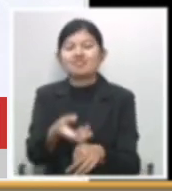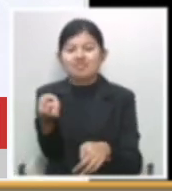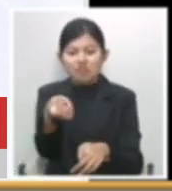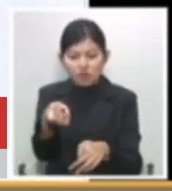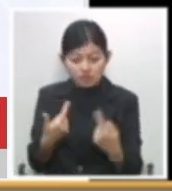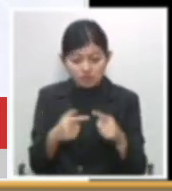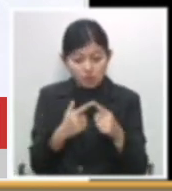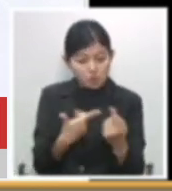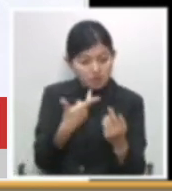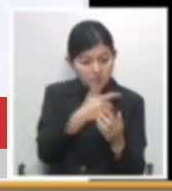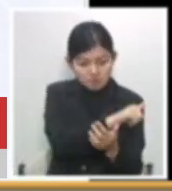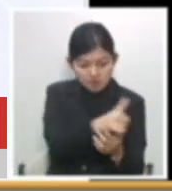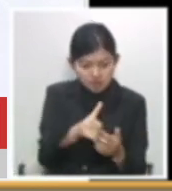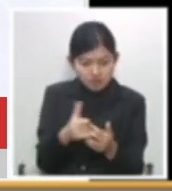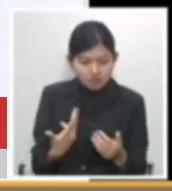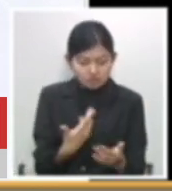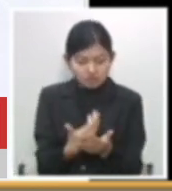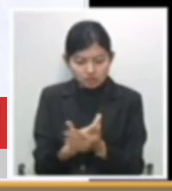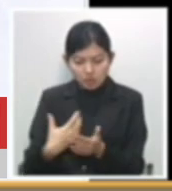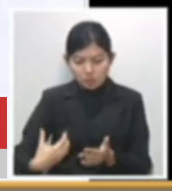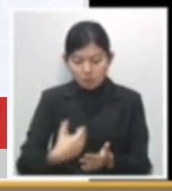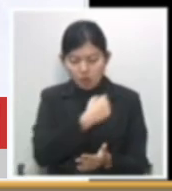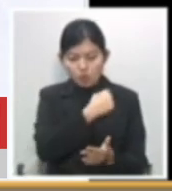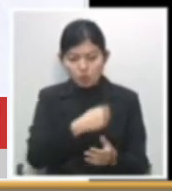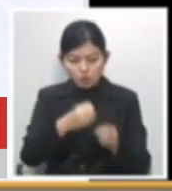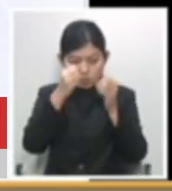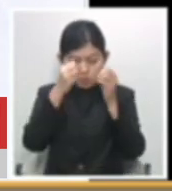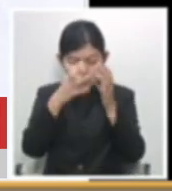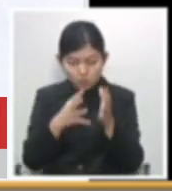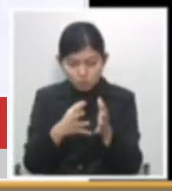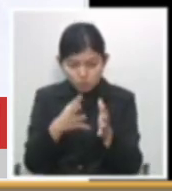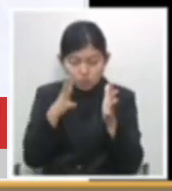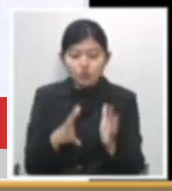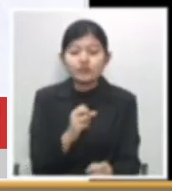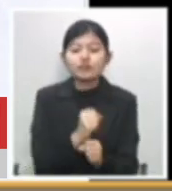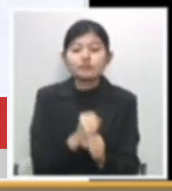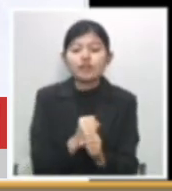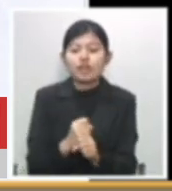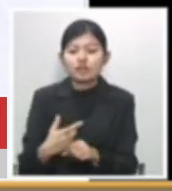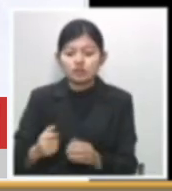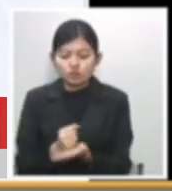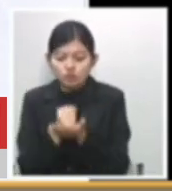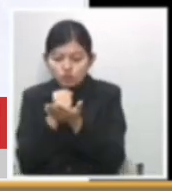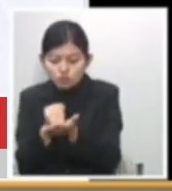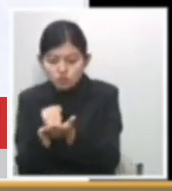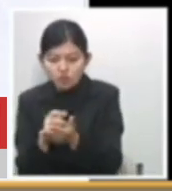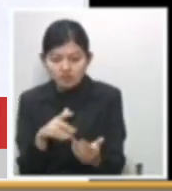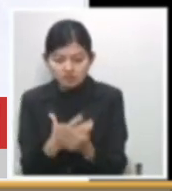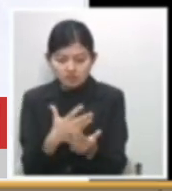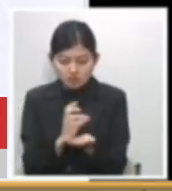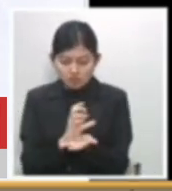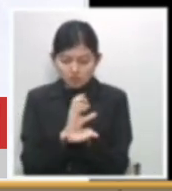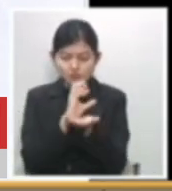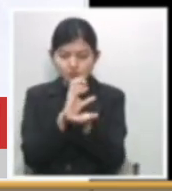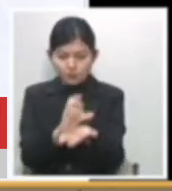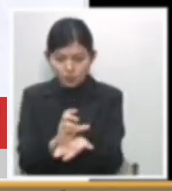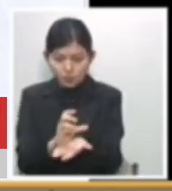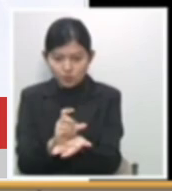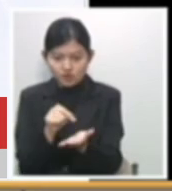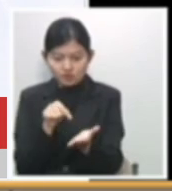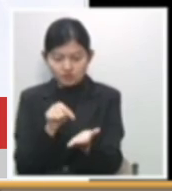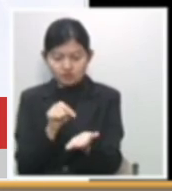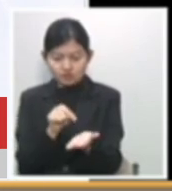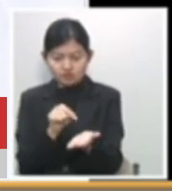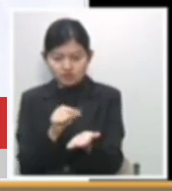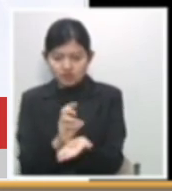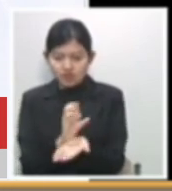รายการค่าจ้างเหมาบริการบุคลากรช่วยปฏิบัติงานรายการนี้มีเงินงบประมาณที่ไป